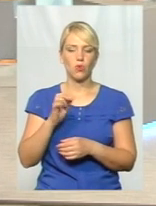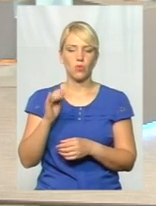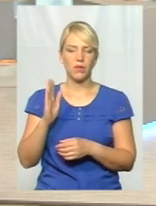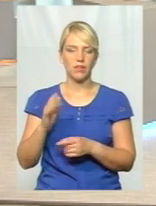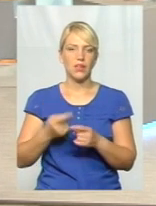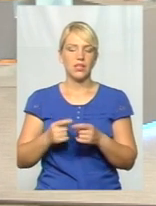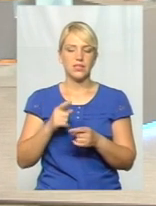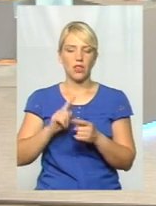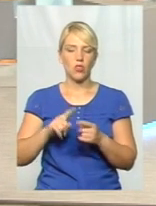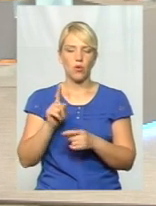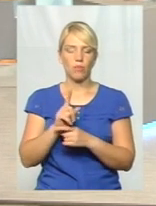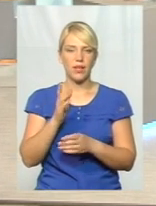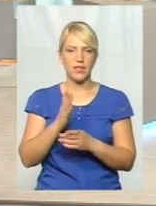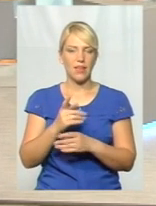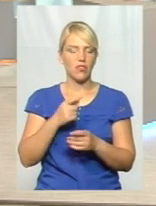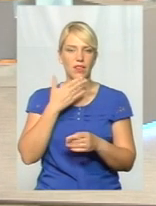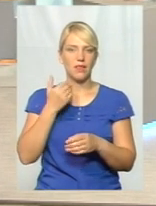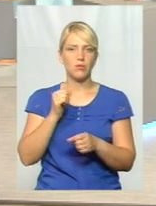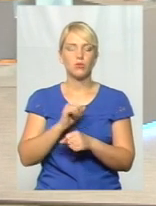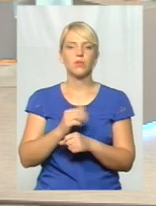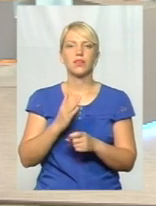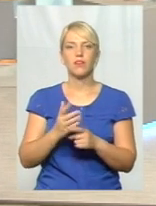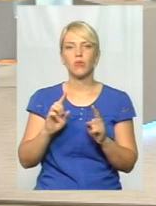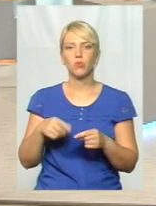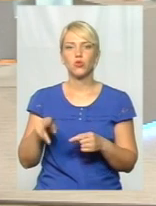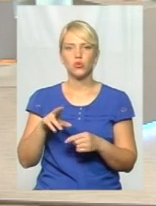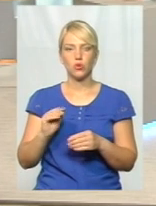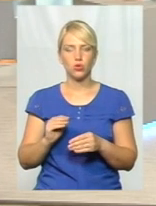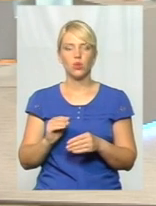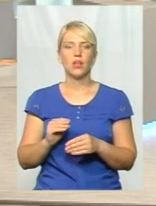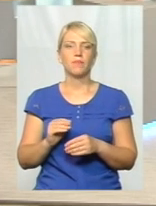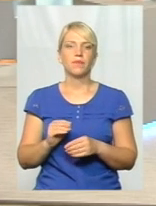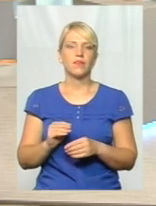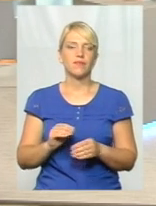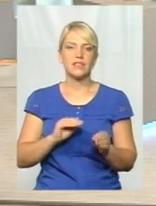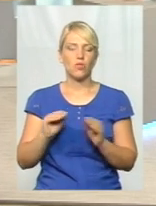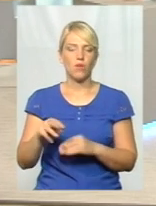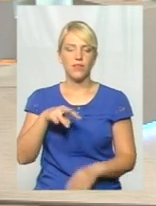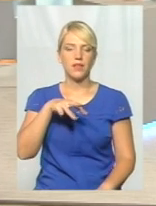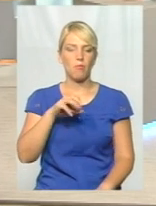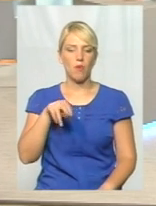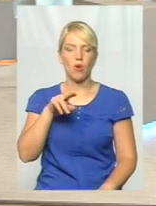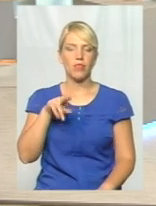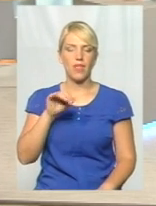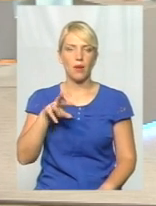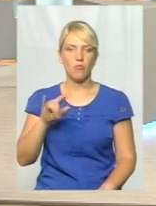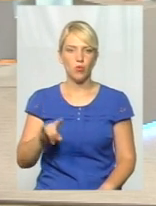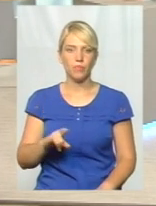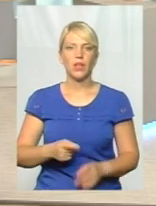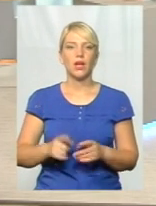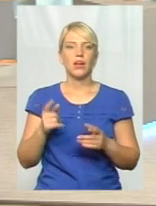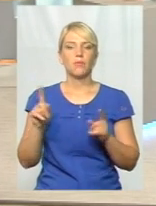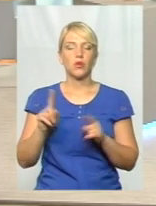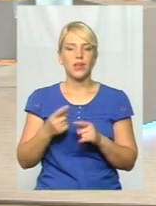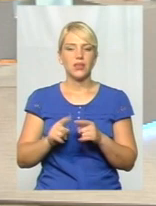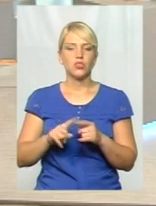призупинена, тому існує вимога щодо встановлення даних модемів. Про те, що в 2015 році була прийнята дана вимога,